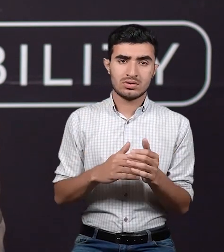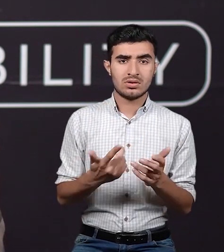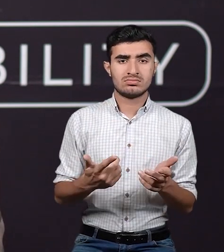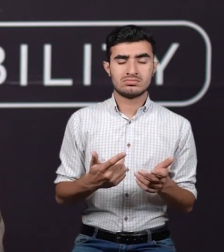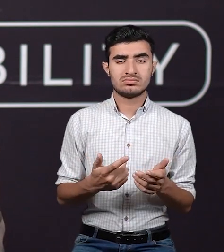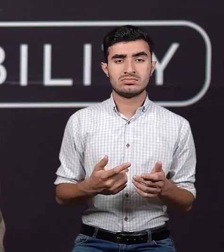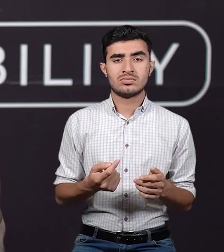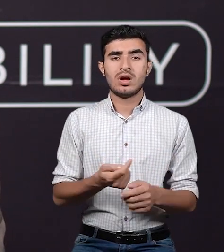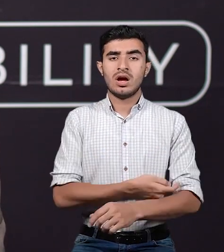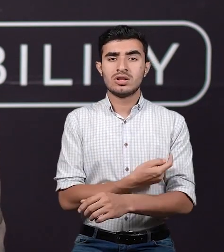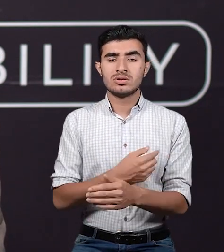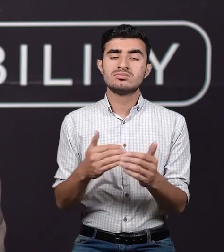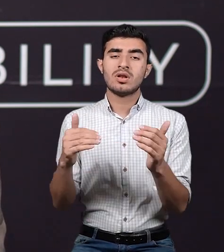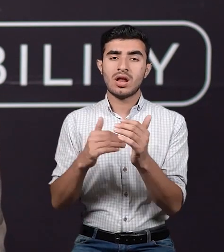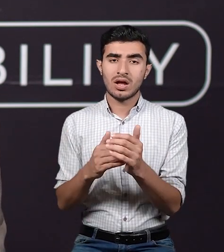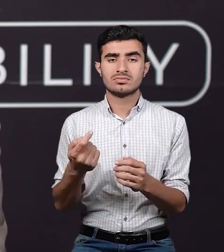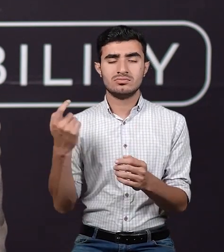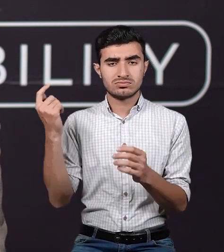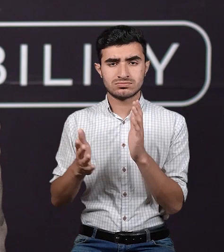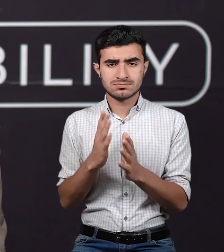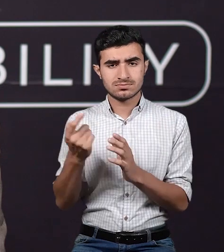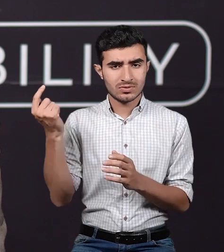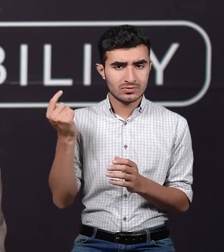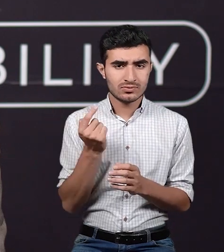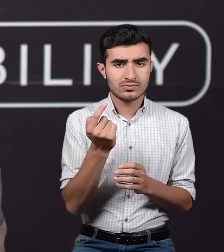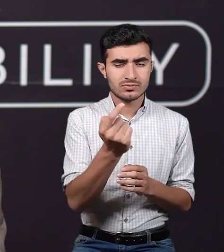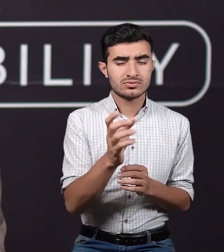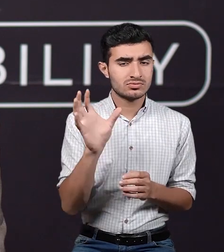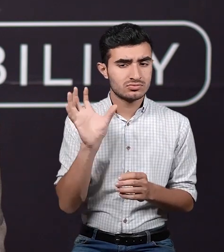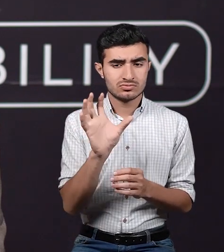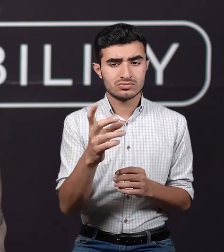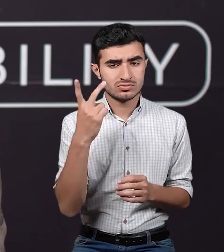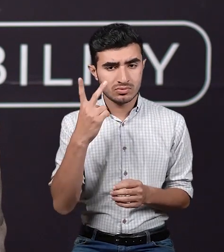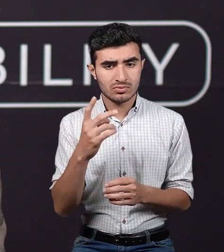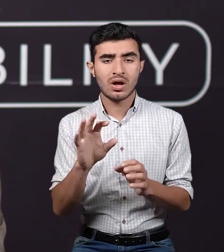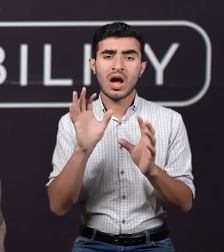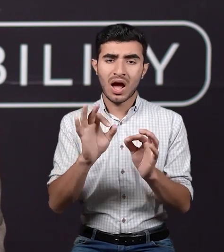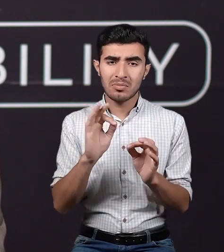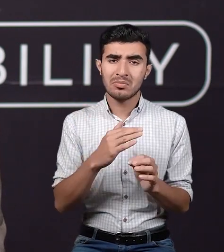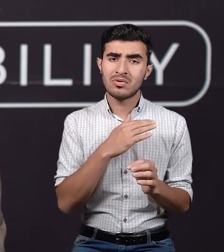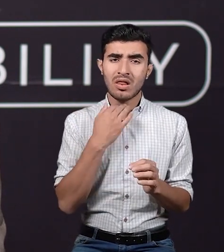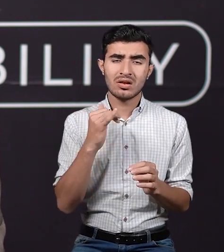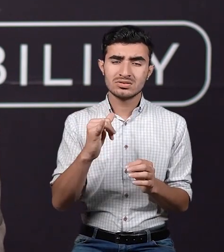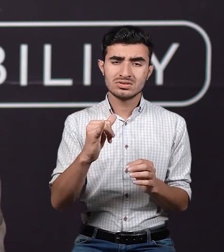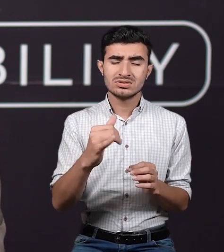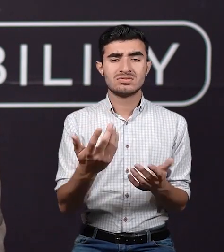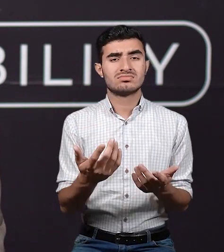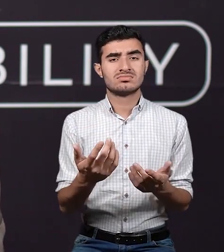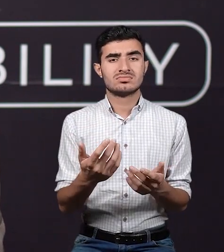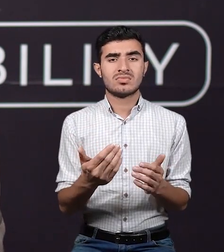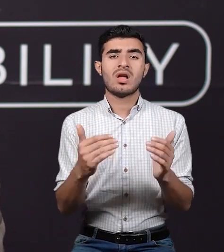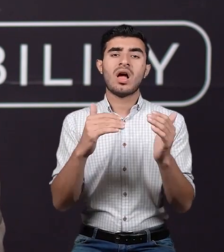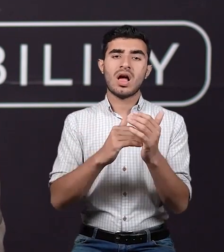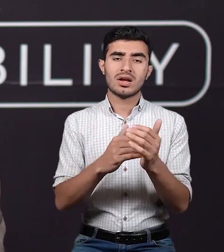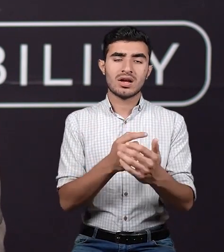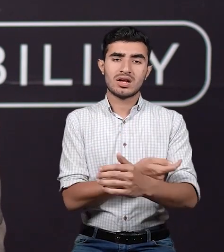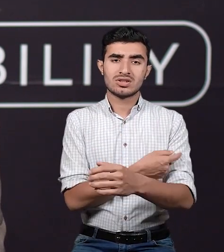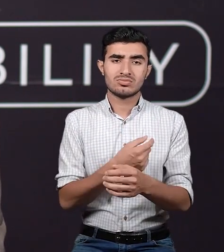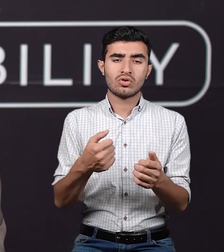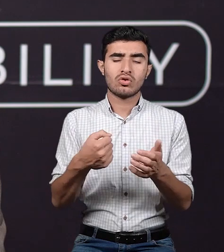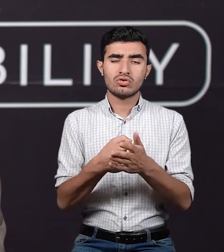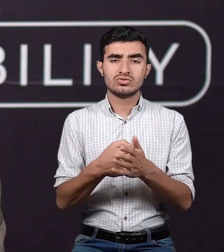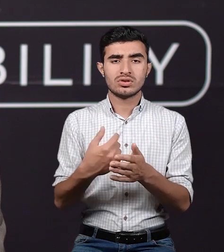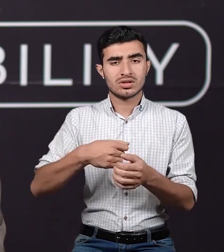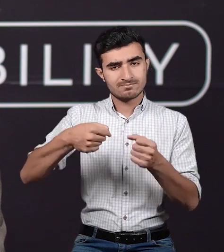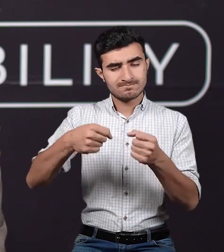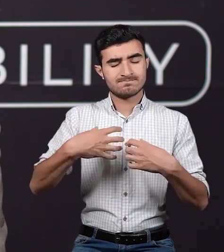اکھڑنے لگیں۔ ڈاکٹر ایک بار پھر اپنے کمرے سے نکلے اور وارڈ کی طرف دوڑے۔ وہی موت سے پہلے ہونے